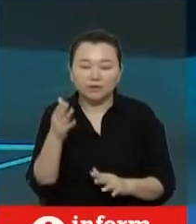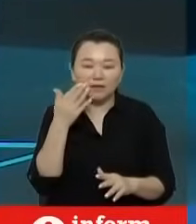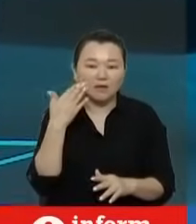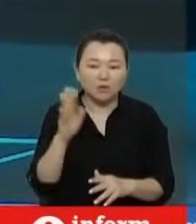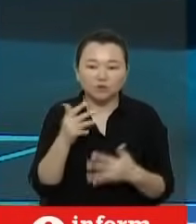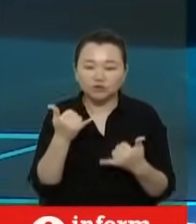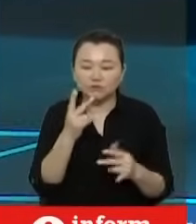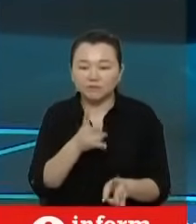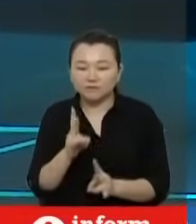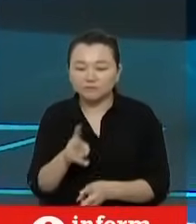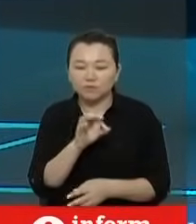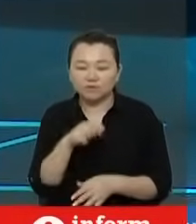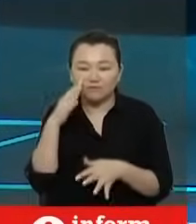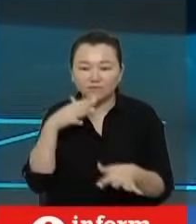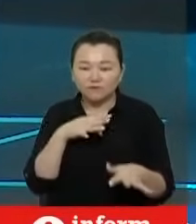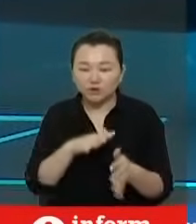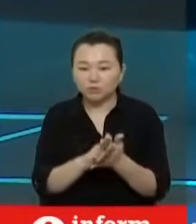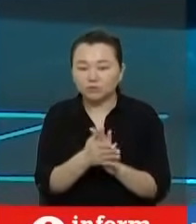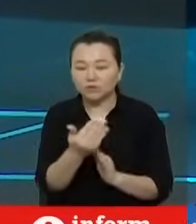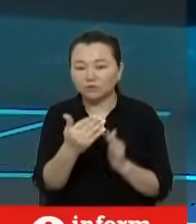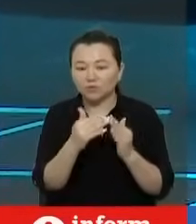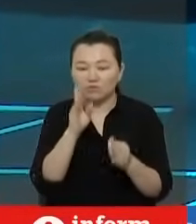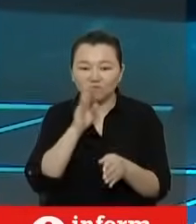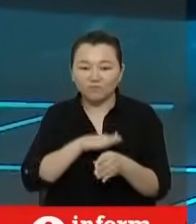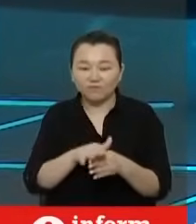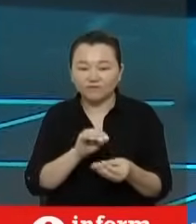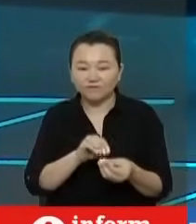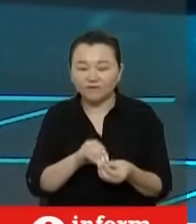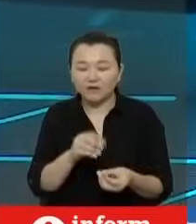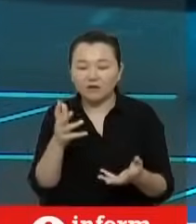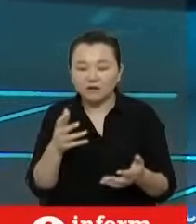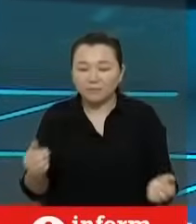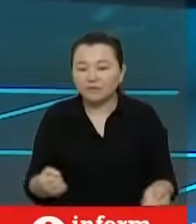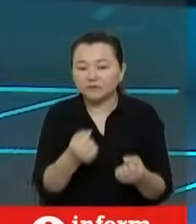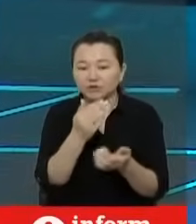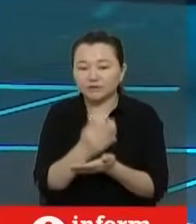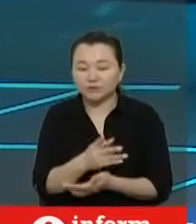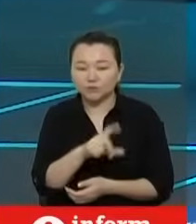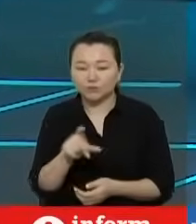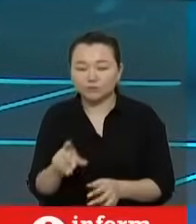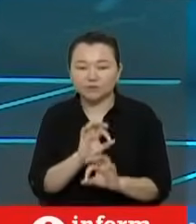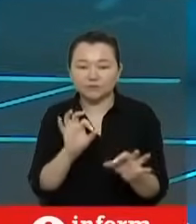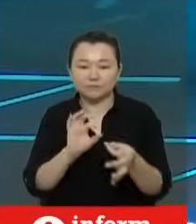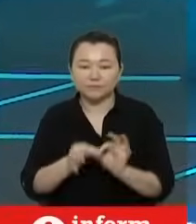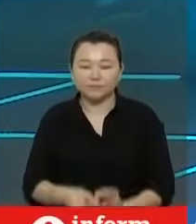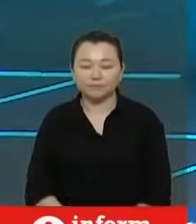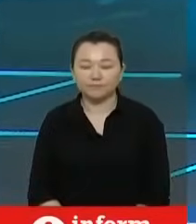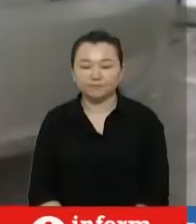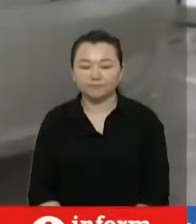сейчас пострадавшим от паводка, так как их дома затоплены. Какая моральная поддержка оказывается людям, расскажет Эльмира